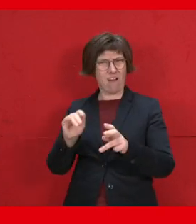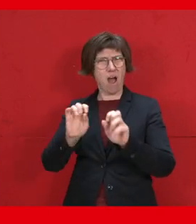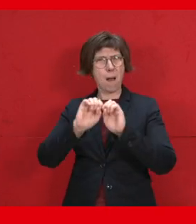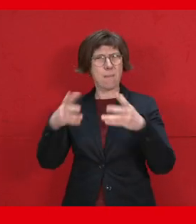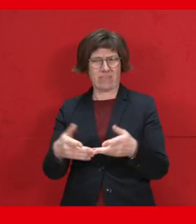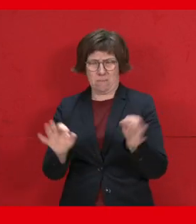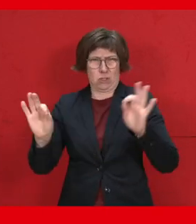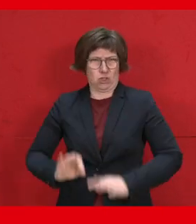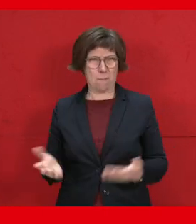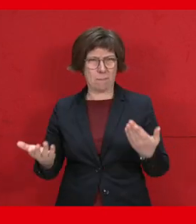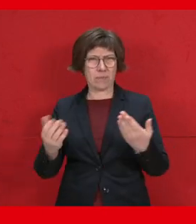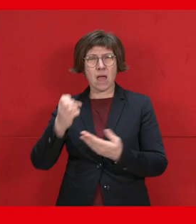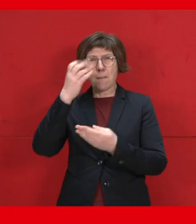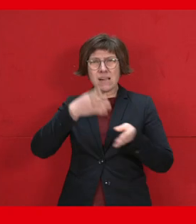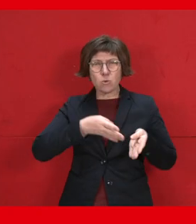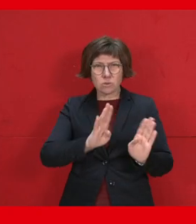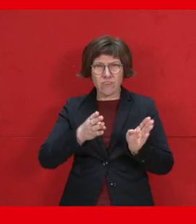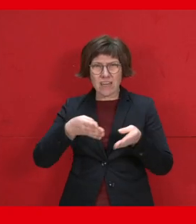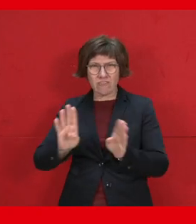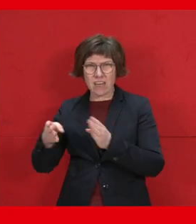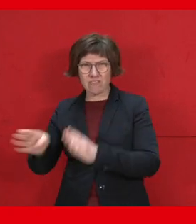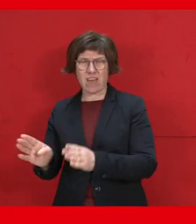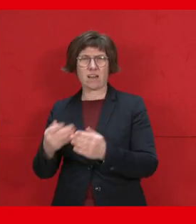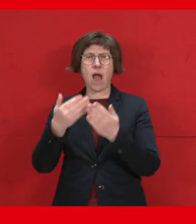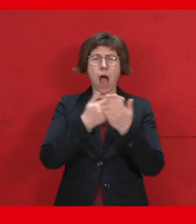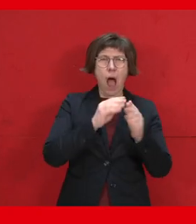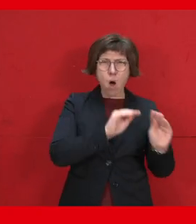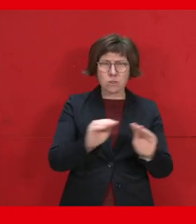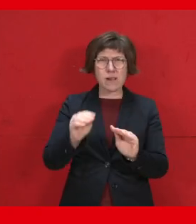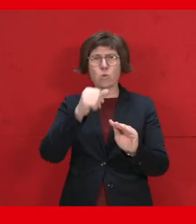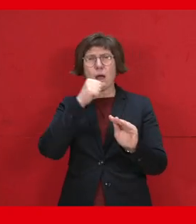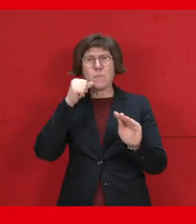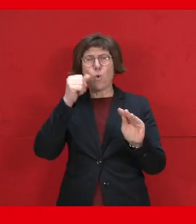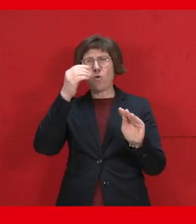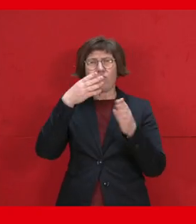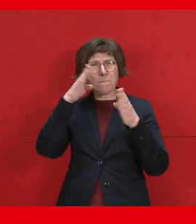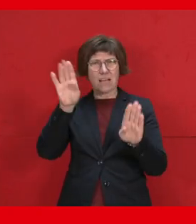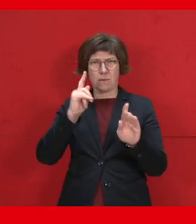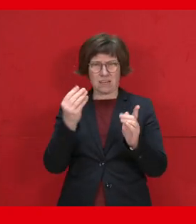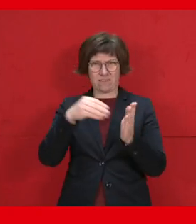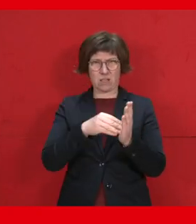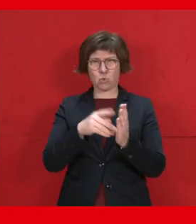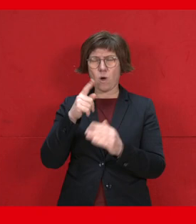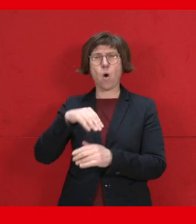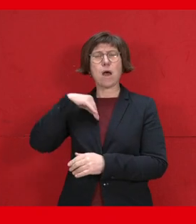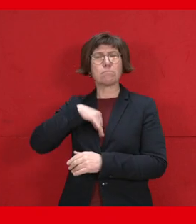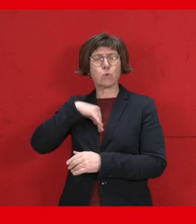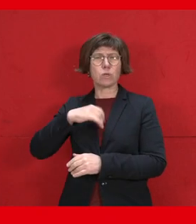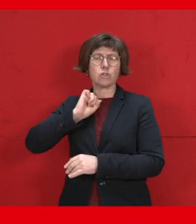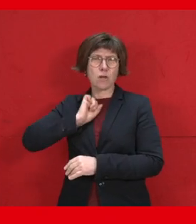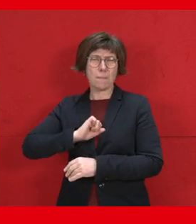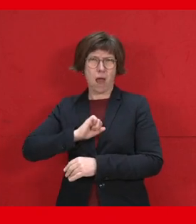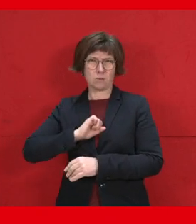war und ist. Da geht es um Bildungswege natürlich, um Ausbildung, um berufliche Perspektiven. Es geht aber auch um die psychischen